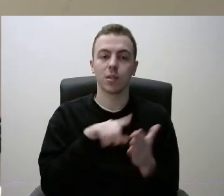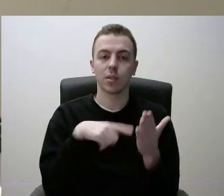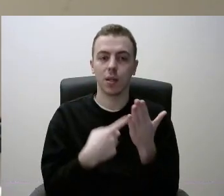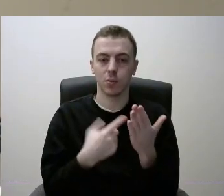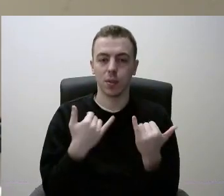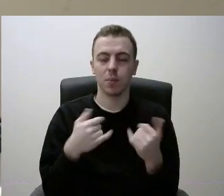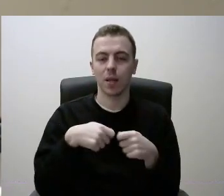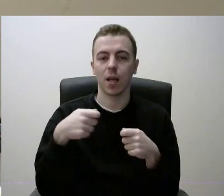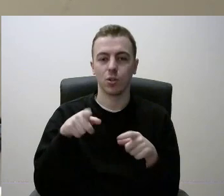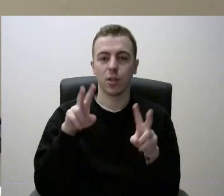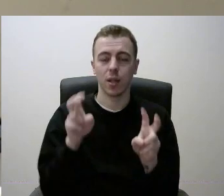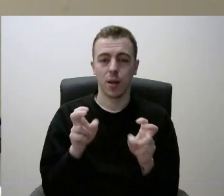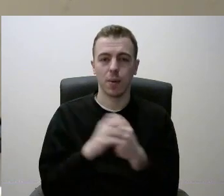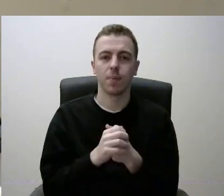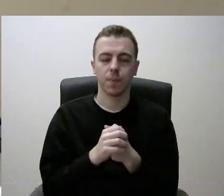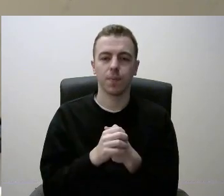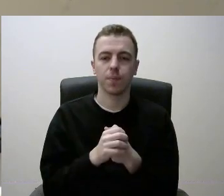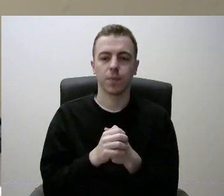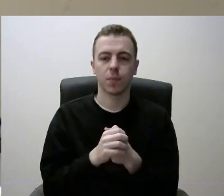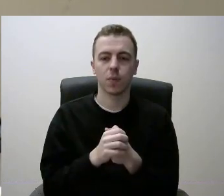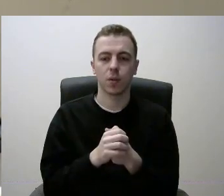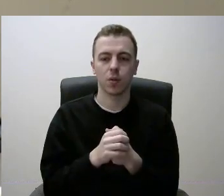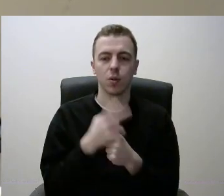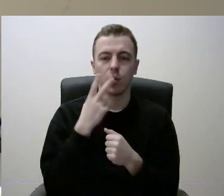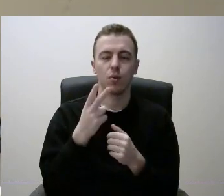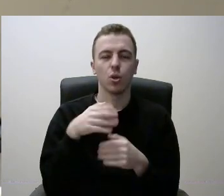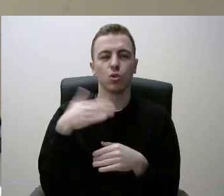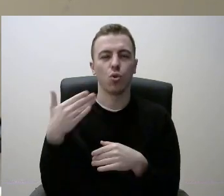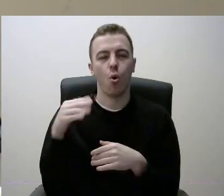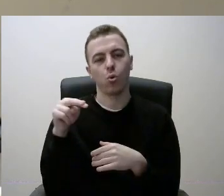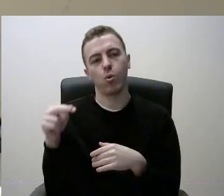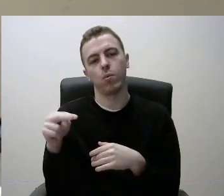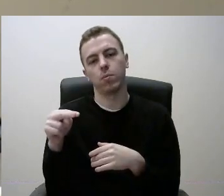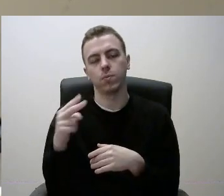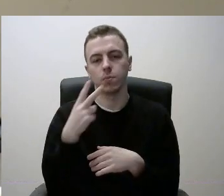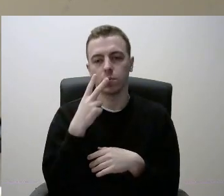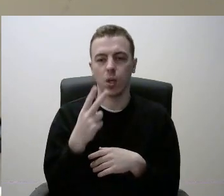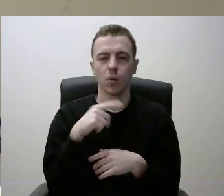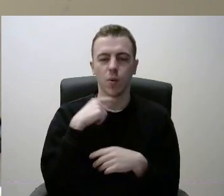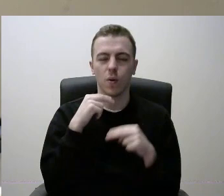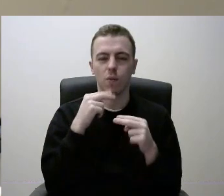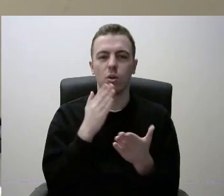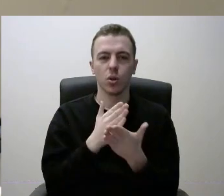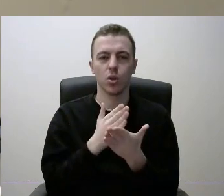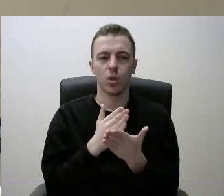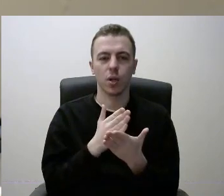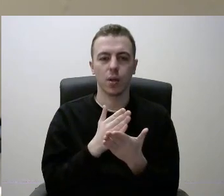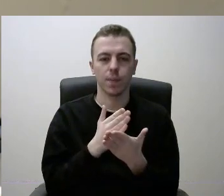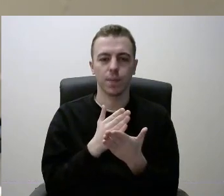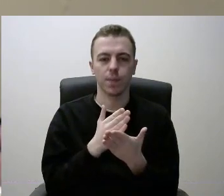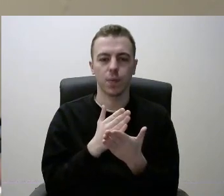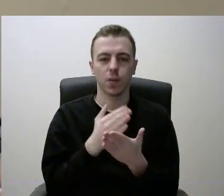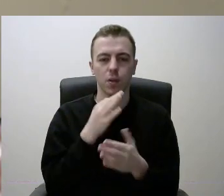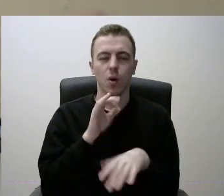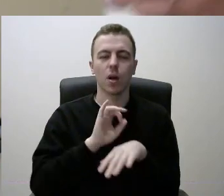tęsiant šitą temą, vėlgi žvelgiant iš šono, labai daug dėmesio matome, galbūt svarbiam, čia klaipėdiečiams